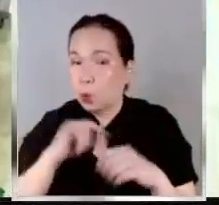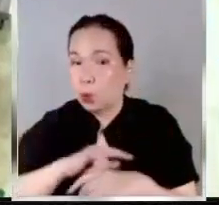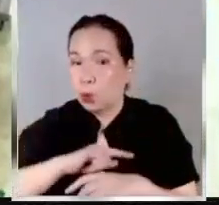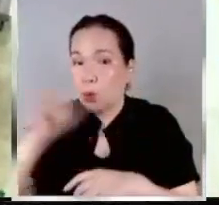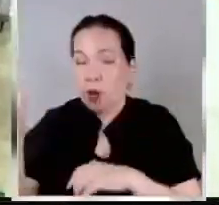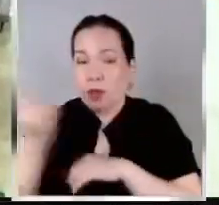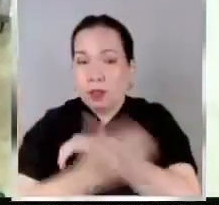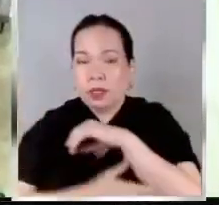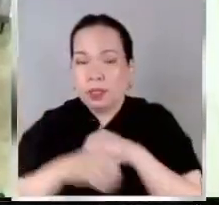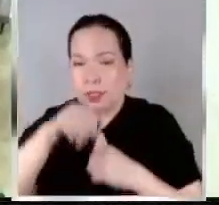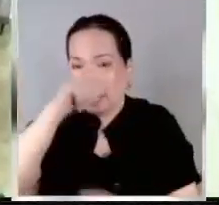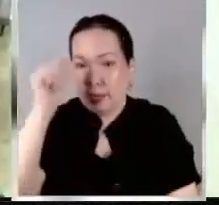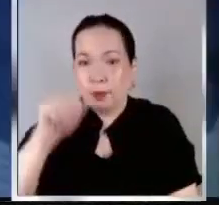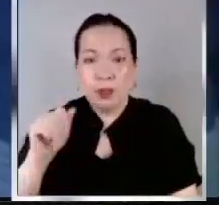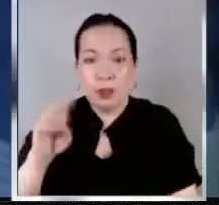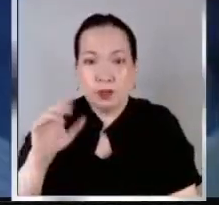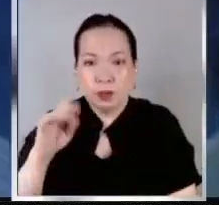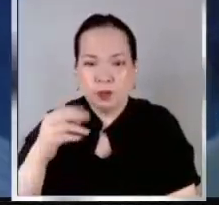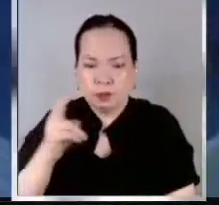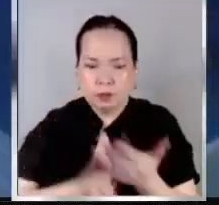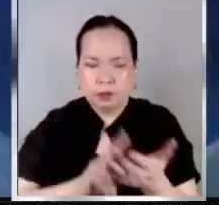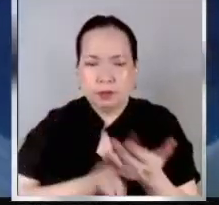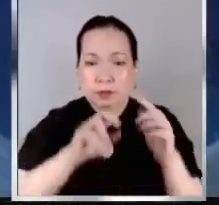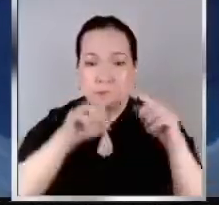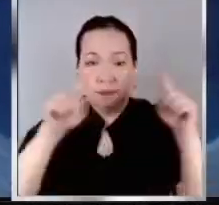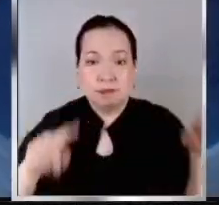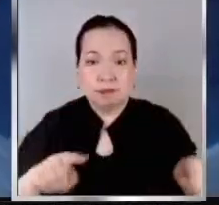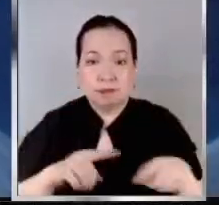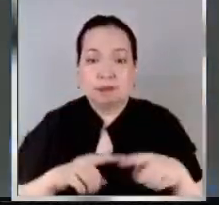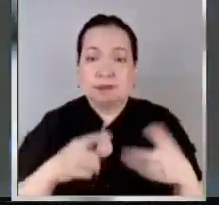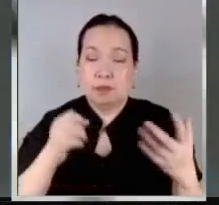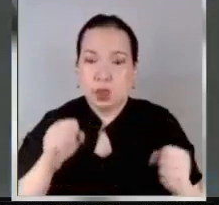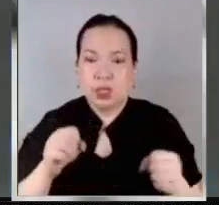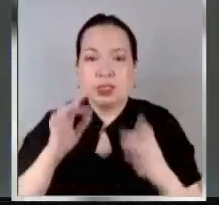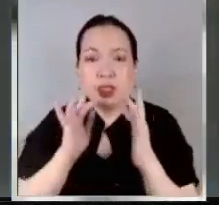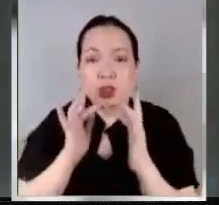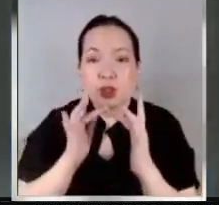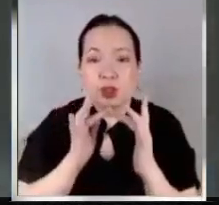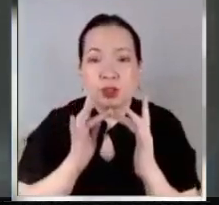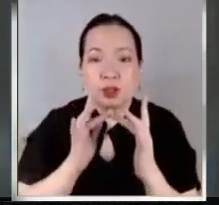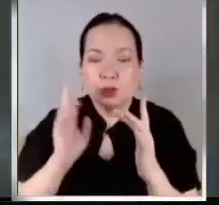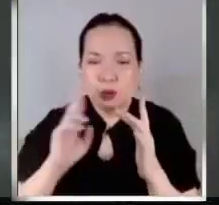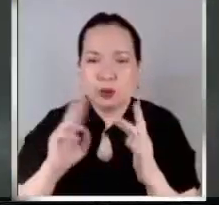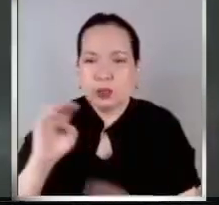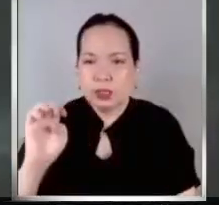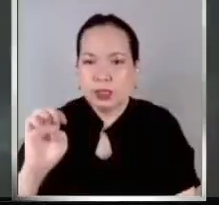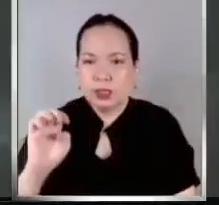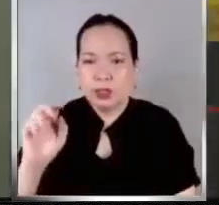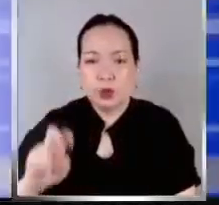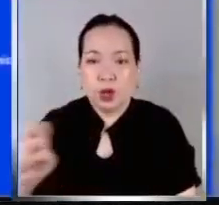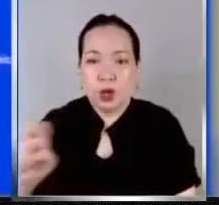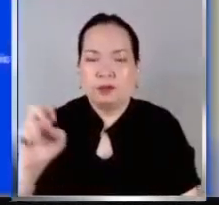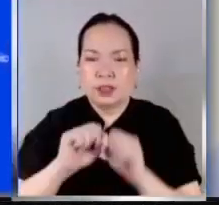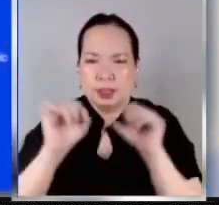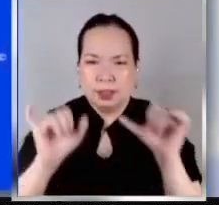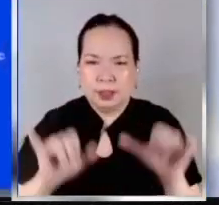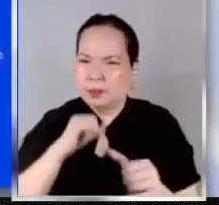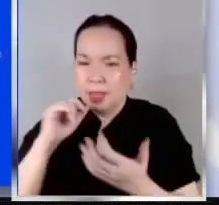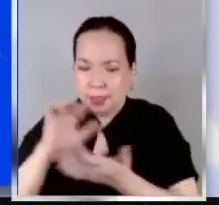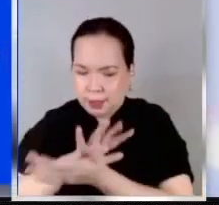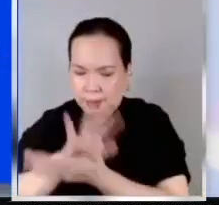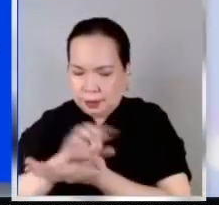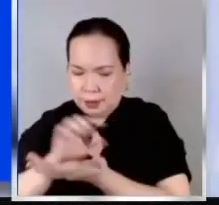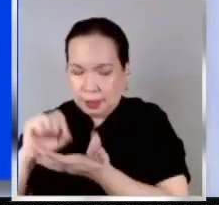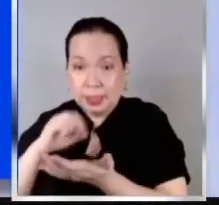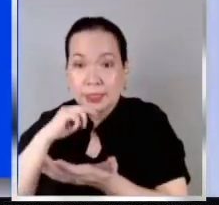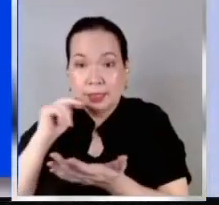ng requirement ng departure card pwede nang gawin sa online portal na e-travel system ayon sa Bureau of Immigration. Maaari ang gawin sa loob